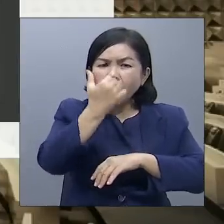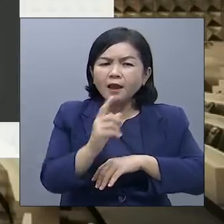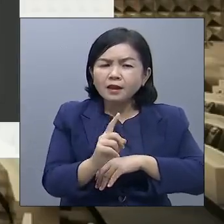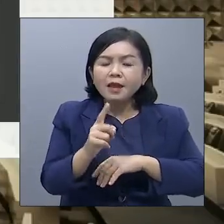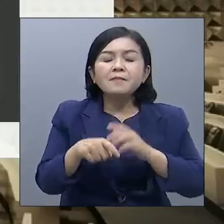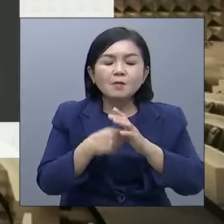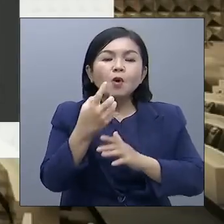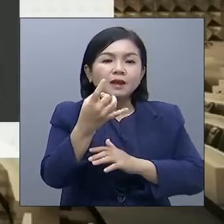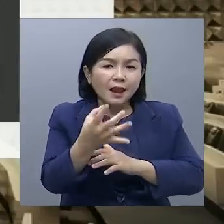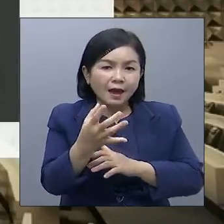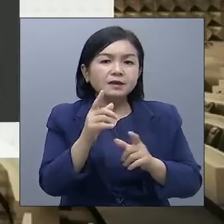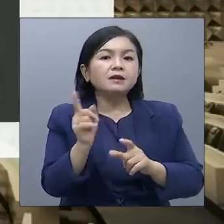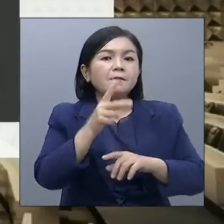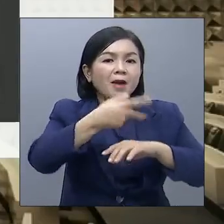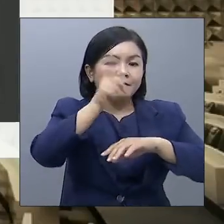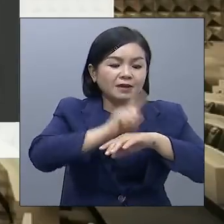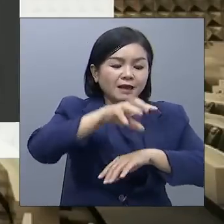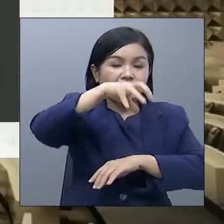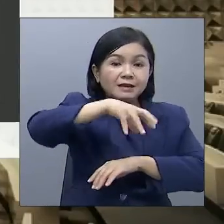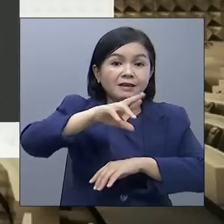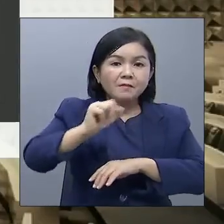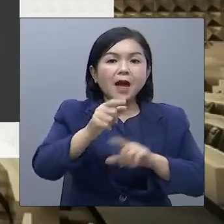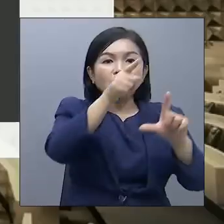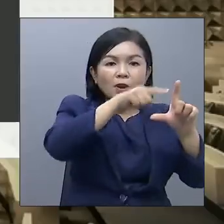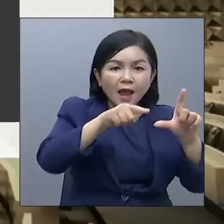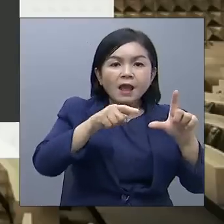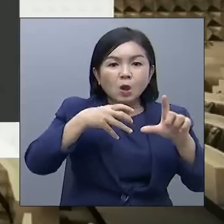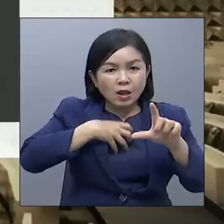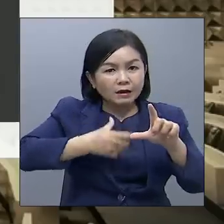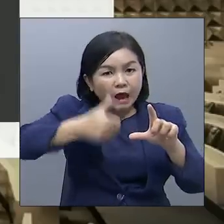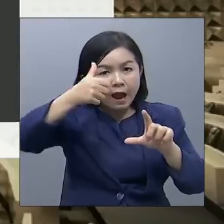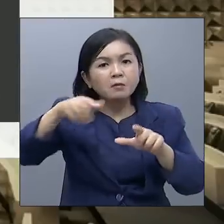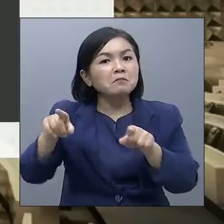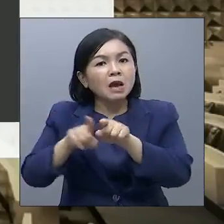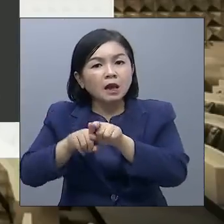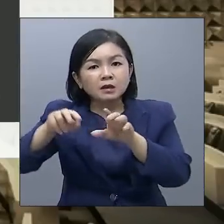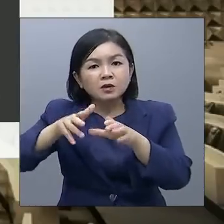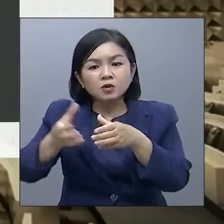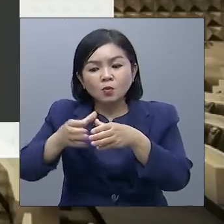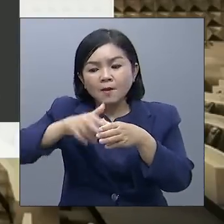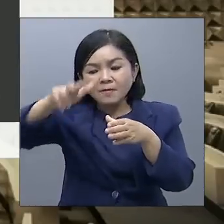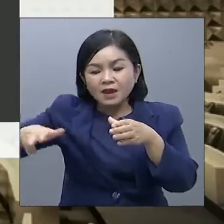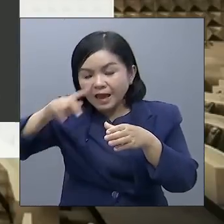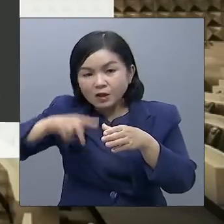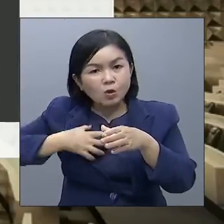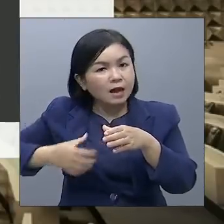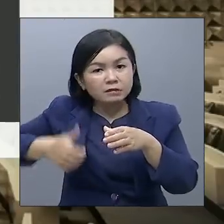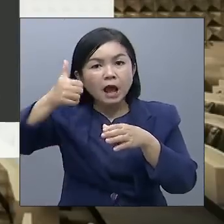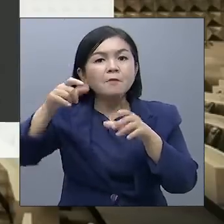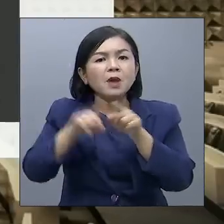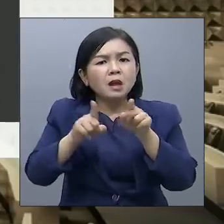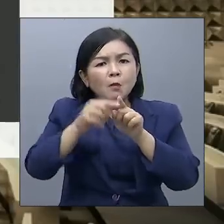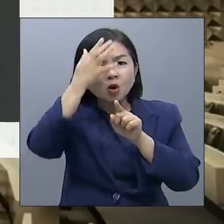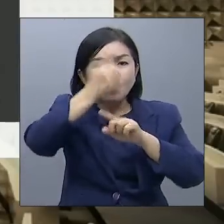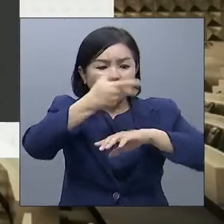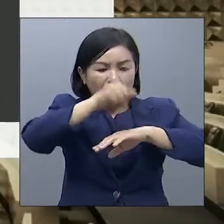ยู่ค่ะคือตำแหน่งประธานสภานะคะเป็นผู้บรรจุระเบียบวาระในการกำกับการประชุมและยังเป็นคนคุมเกมการเมืองในสภา